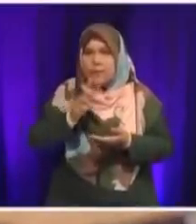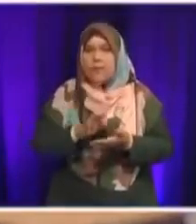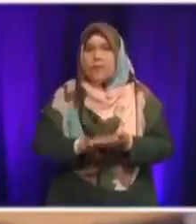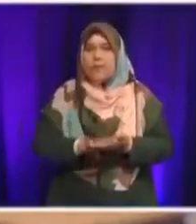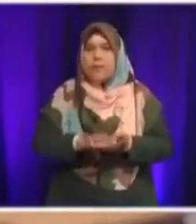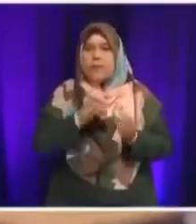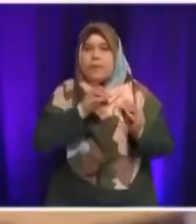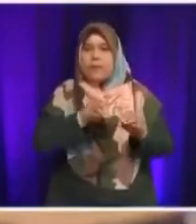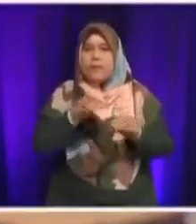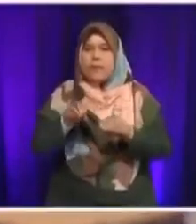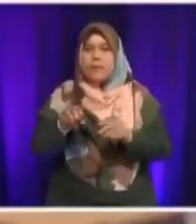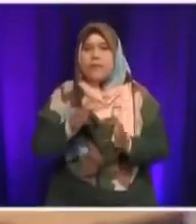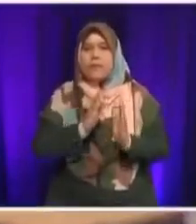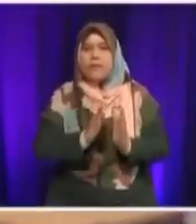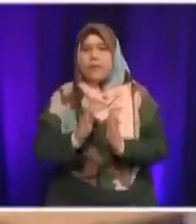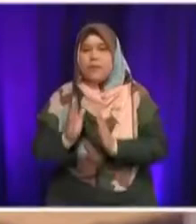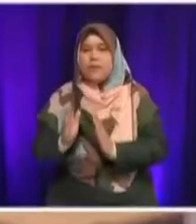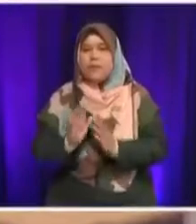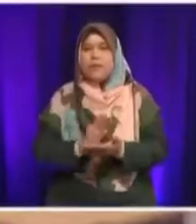susu susu